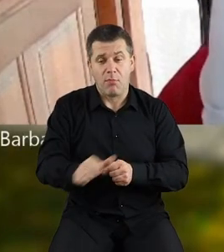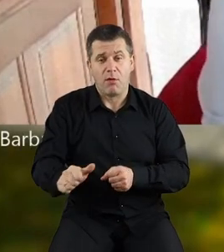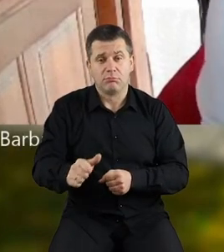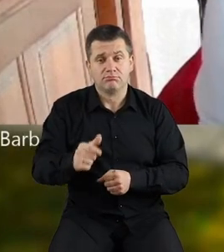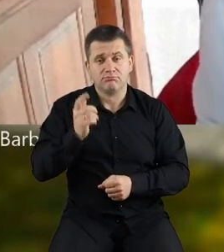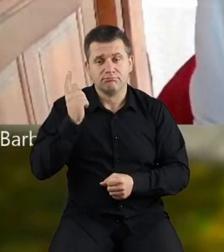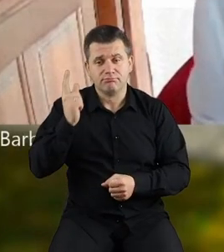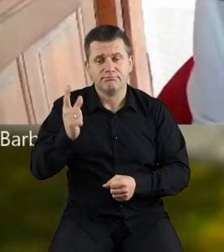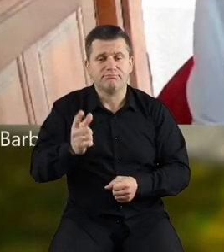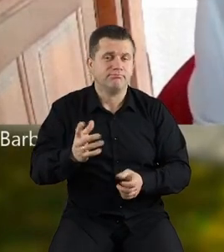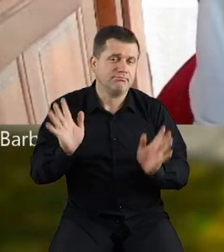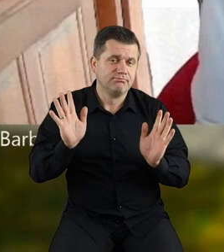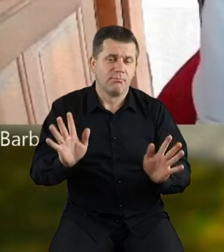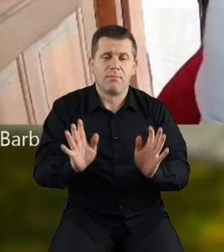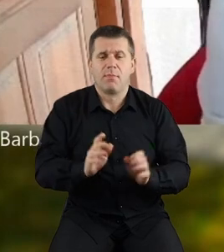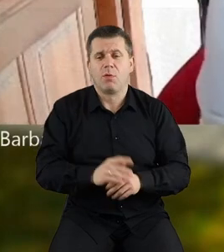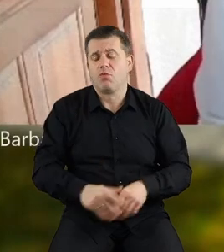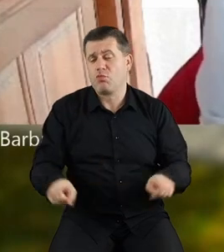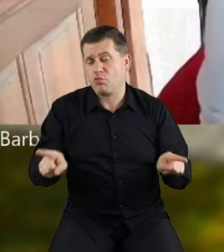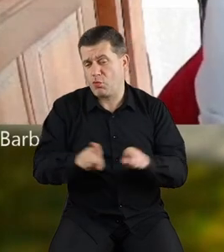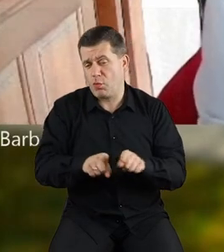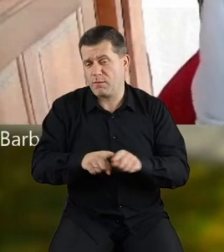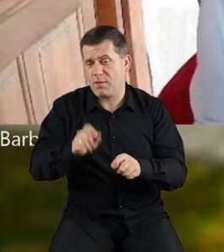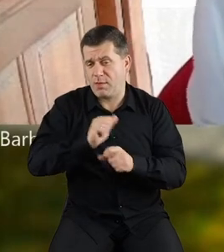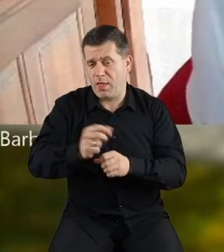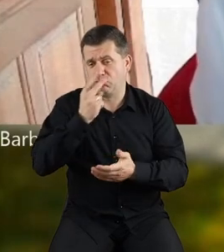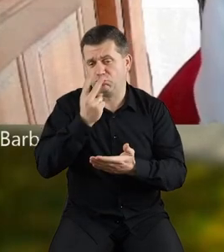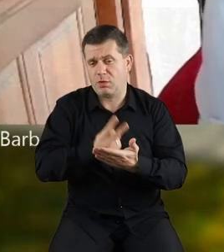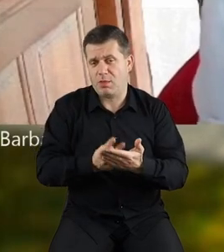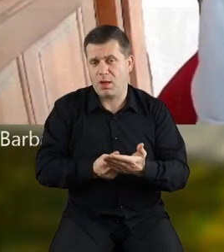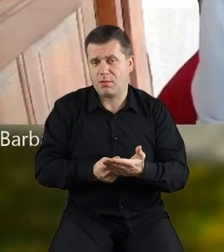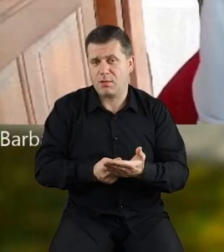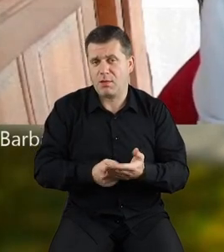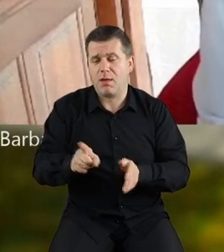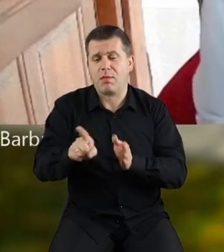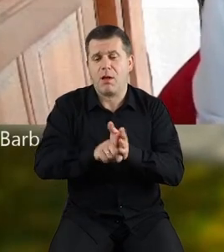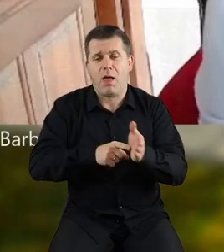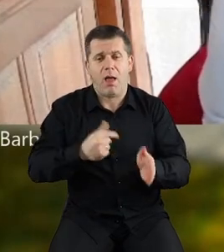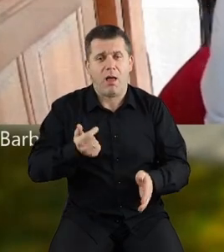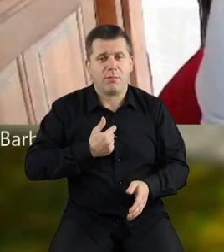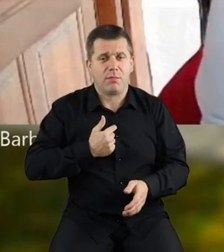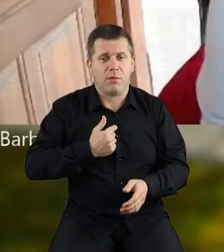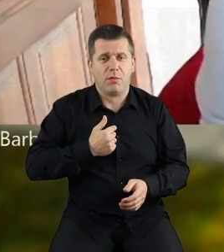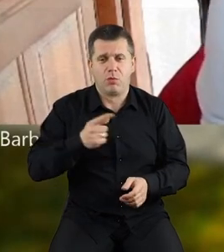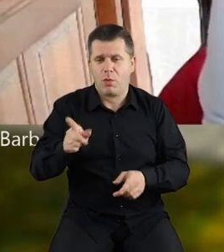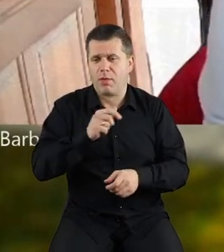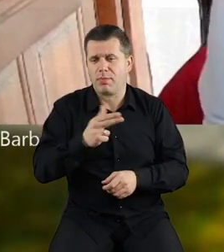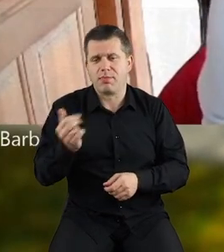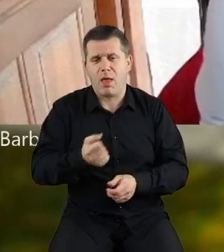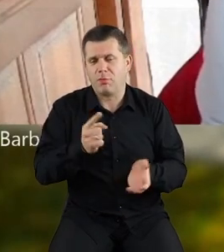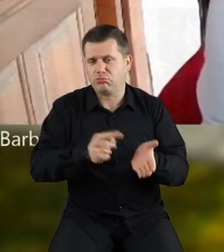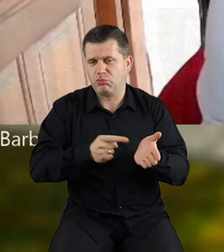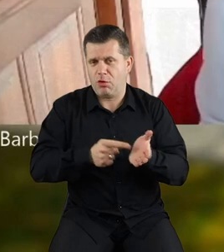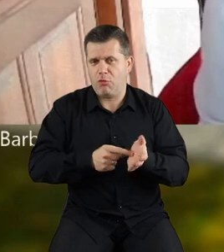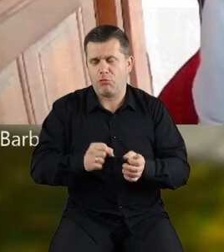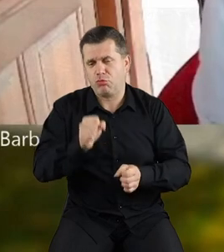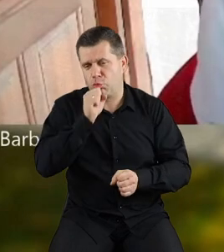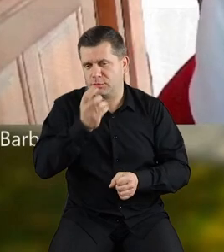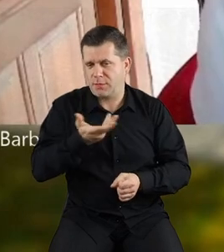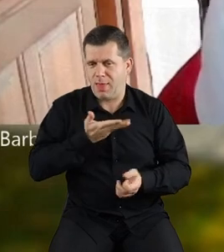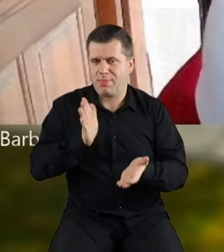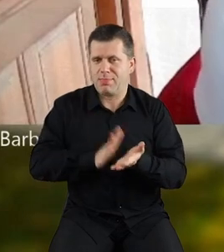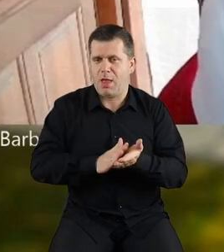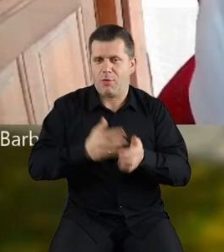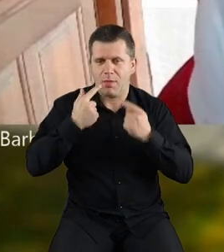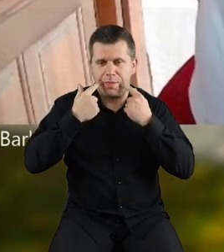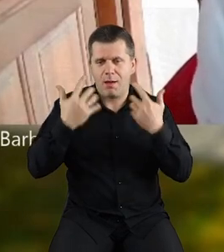jest wówczas mimowolnym również czytelnikiem, ale dla mnie to jest najczęściej